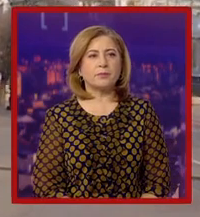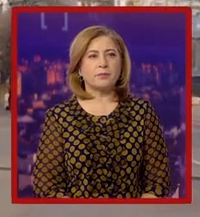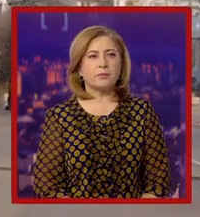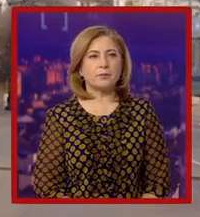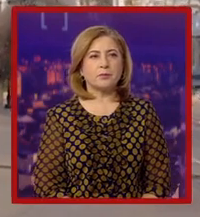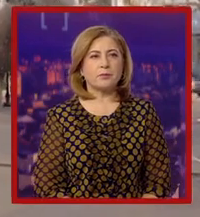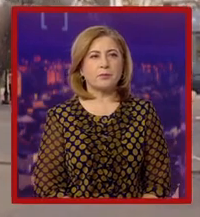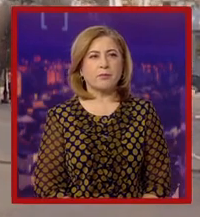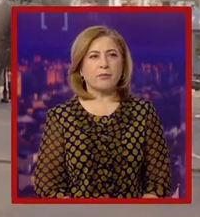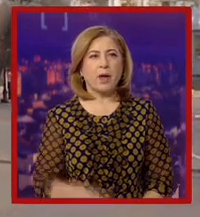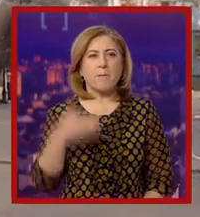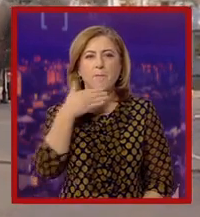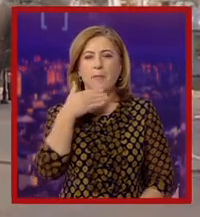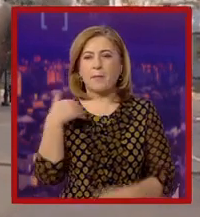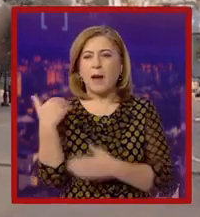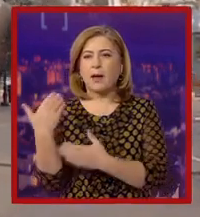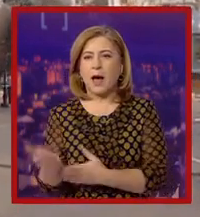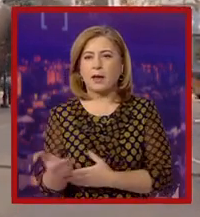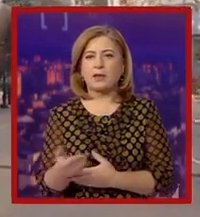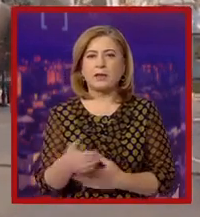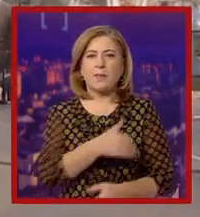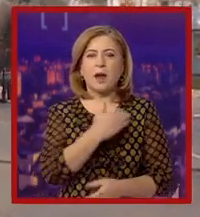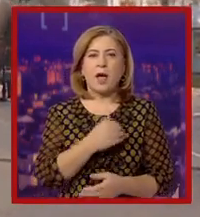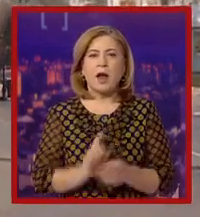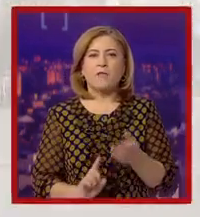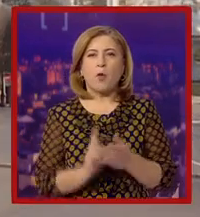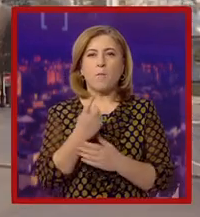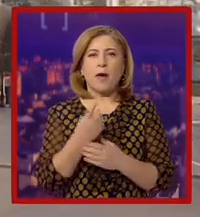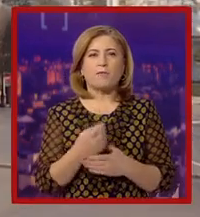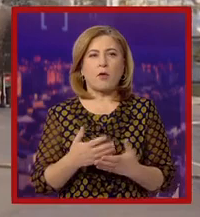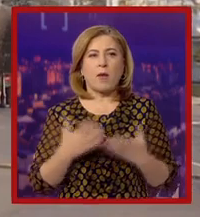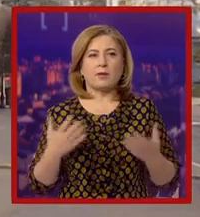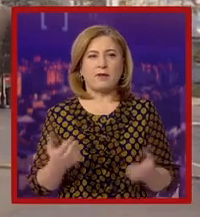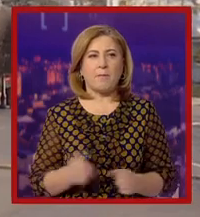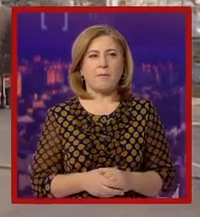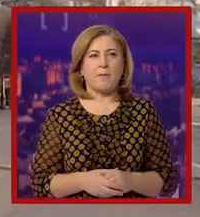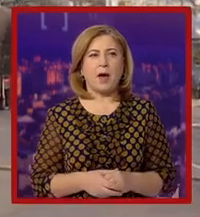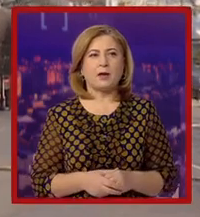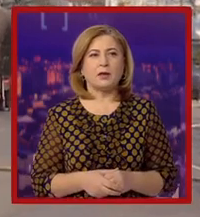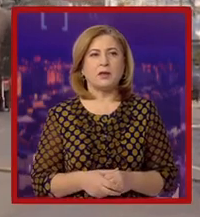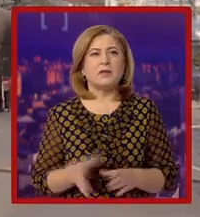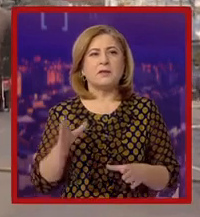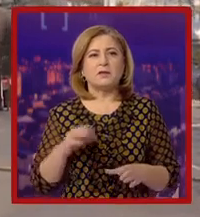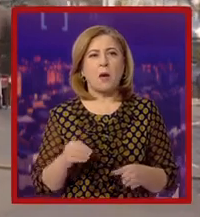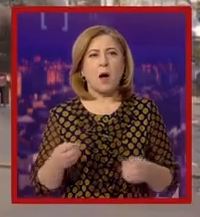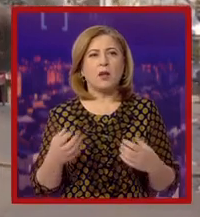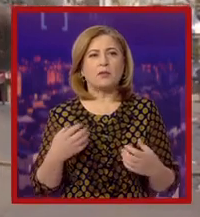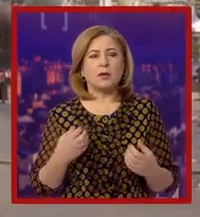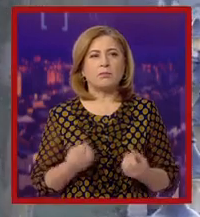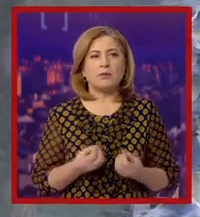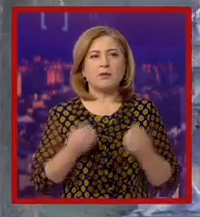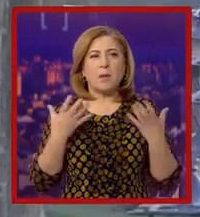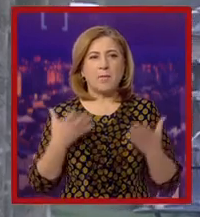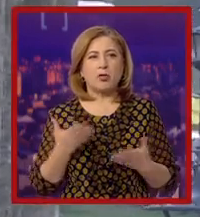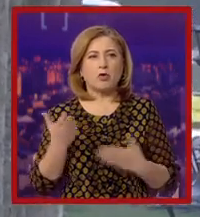premierele pe care le făceam de fiecare dată pentru elevii cu performanțe deosebite la Târgu Jiu, evenimentele organizate la nivelul municipiului Târgu Jiu, care au fost anulate